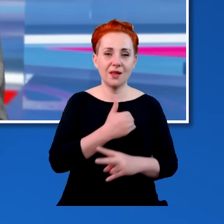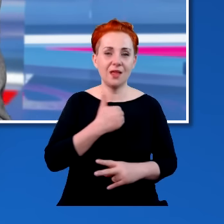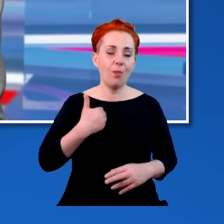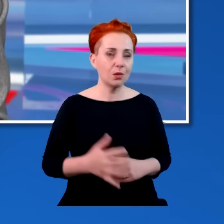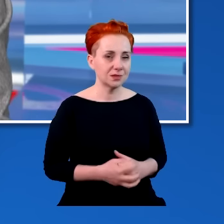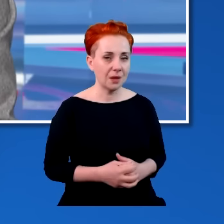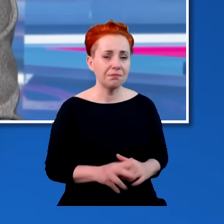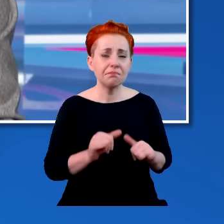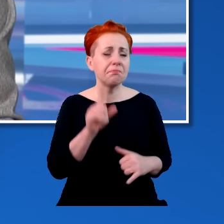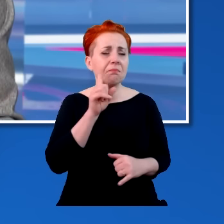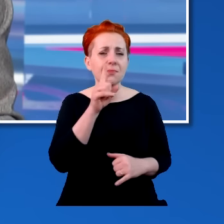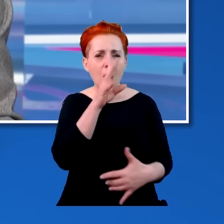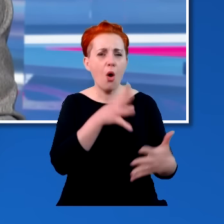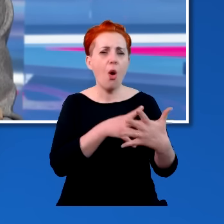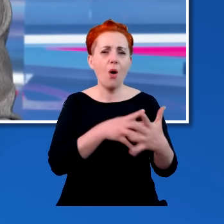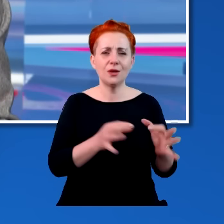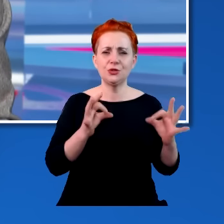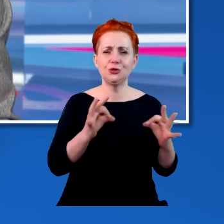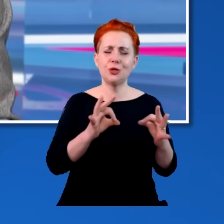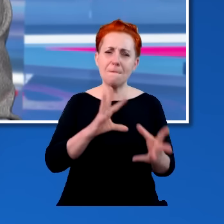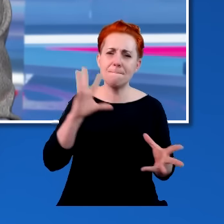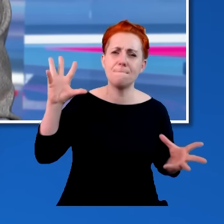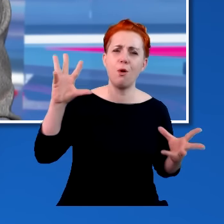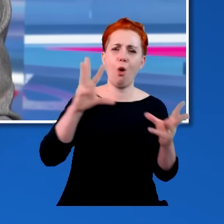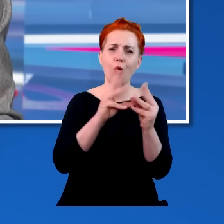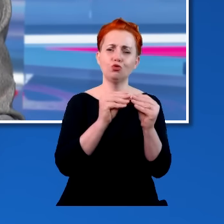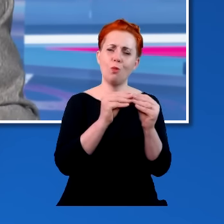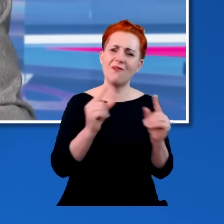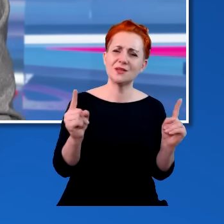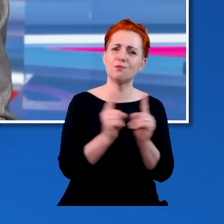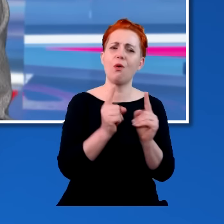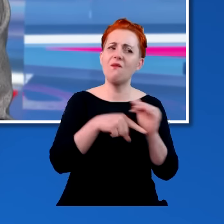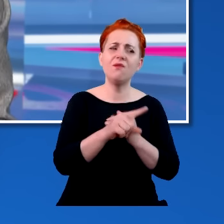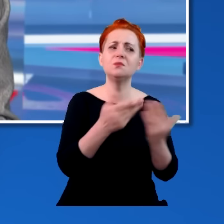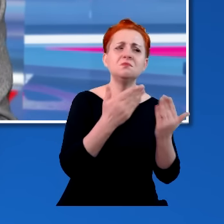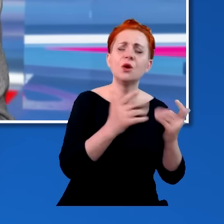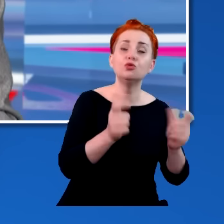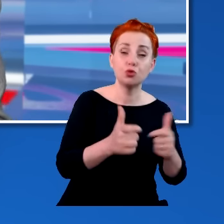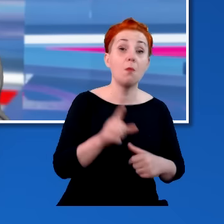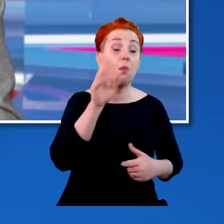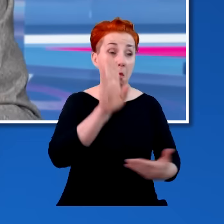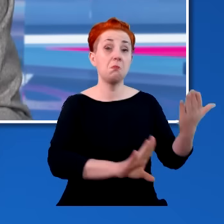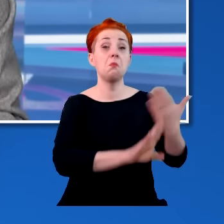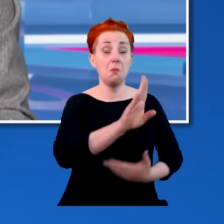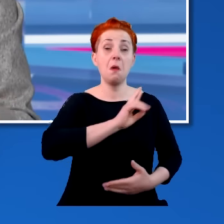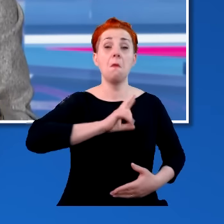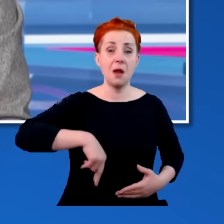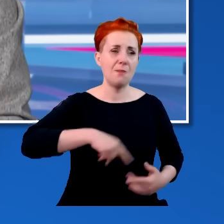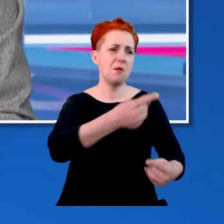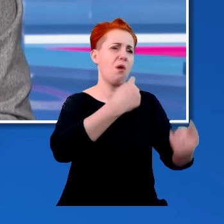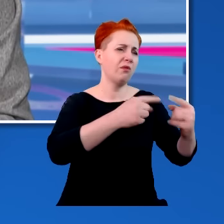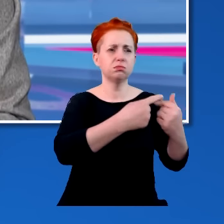jak pan ocenia ten dzisiejszy bilans spotkania? Bo w gruncie rzeczy wystąpił pan premier, oprócz tego, że powiedział to, co